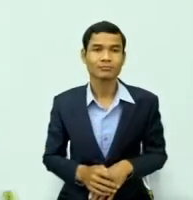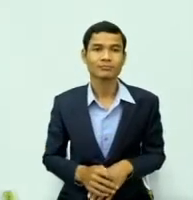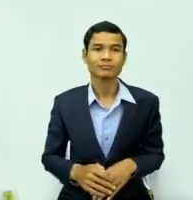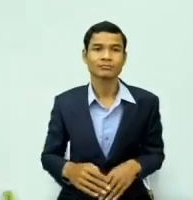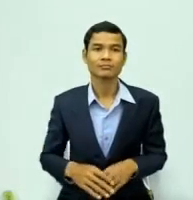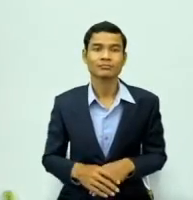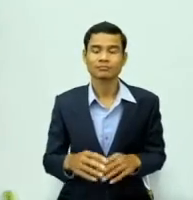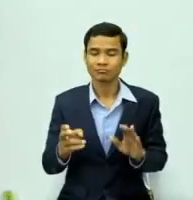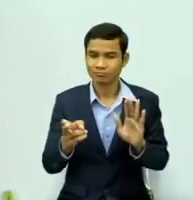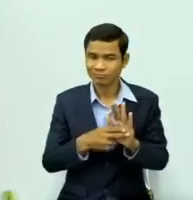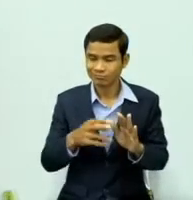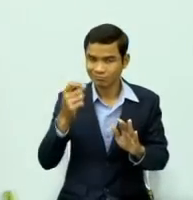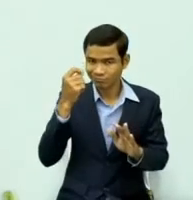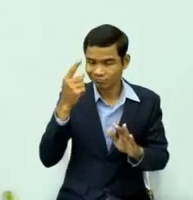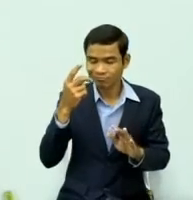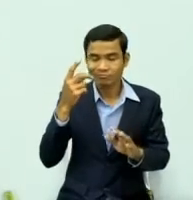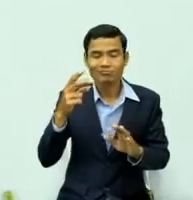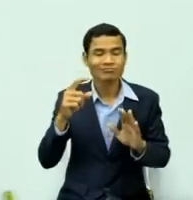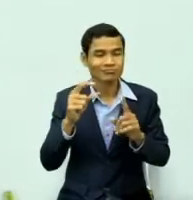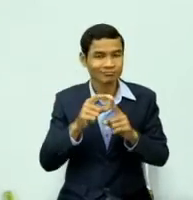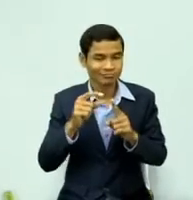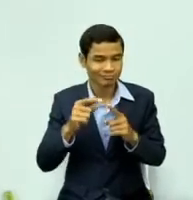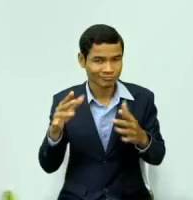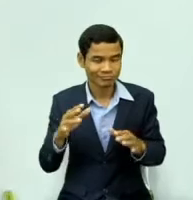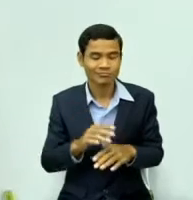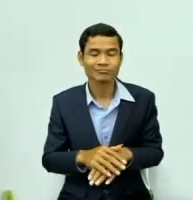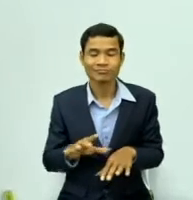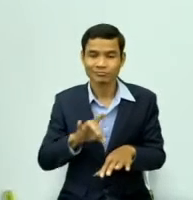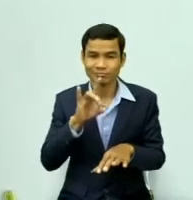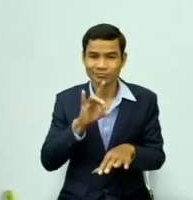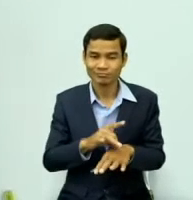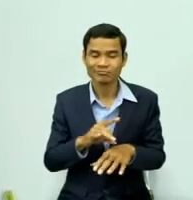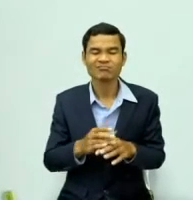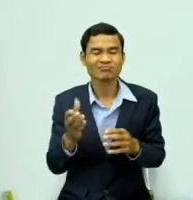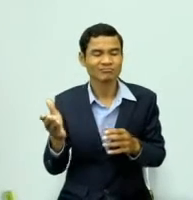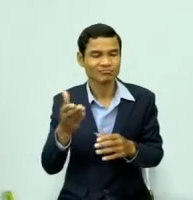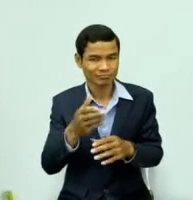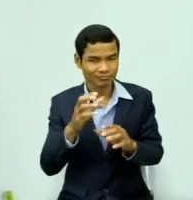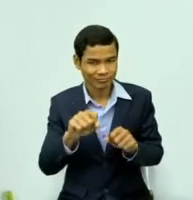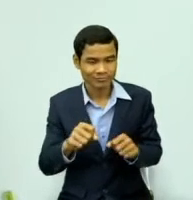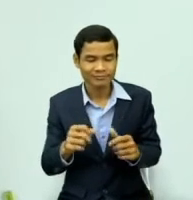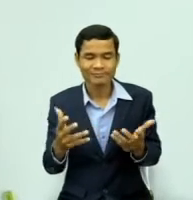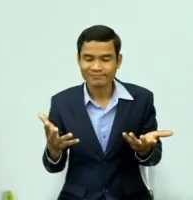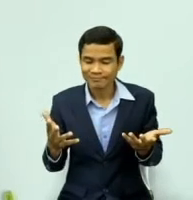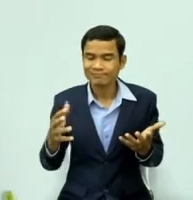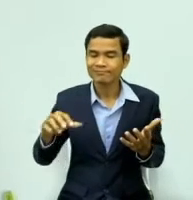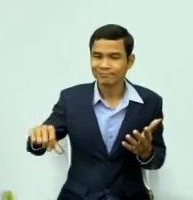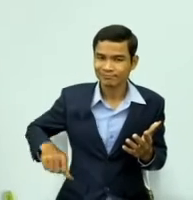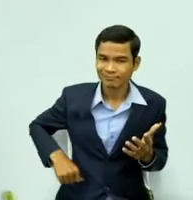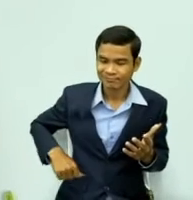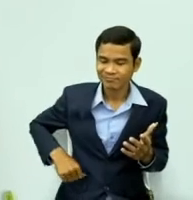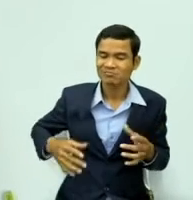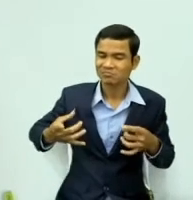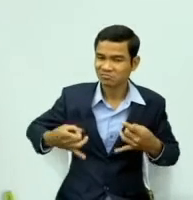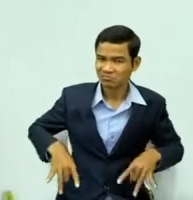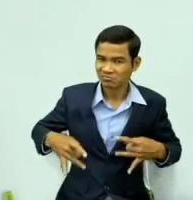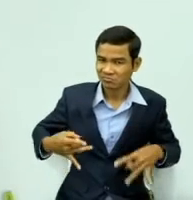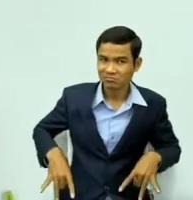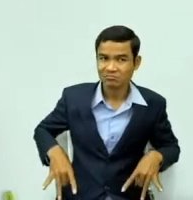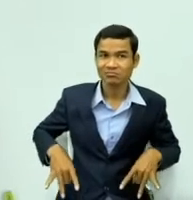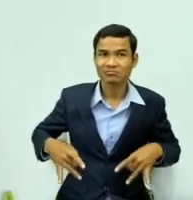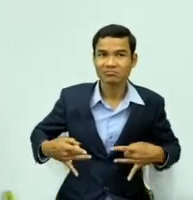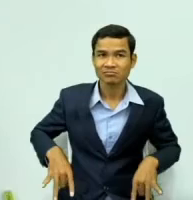chà bác kiệt thọp lưu bịa này hai nè con nó chà đây ní nhẹ nhó cứ miên này thà rồi lấy rồi ló